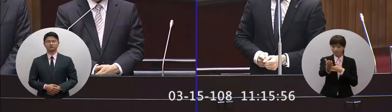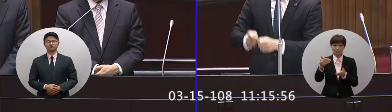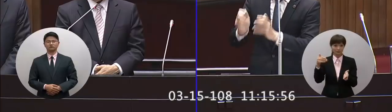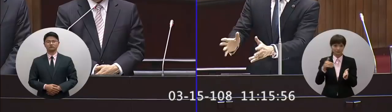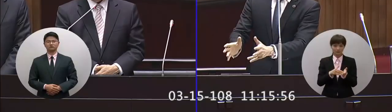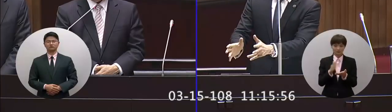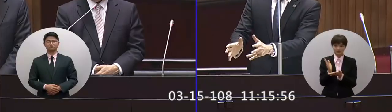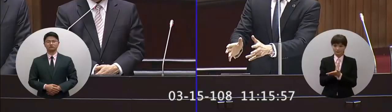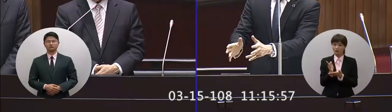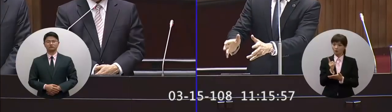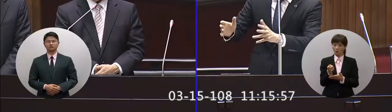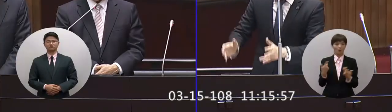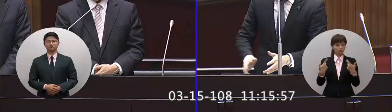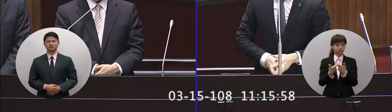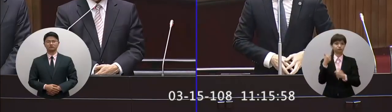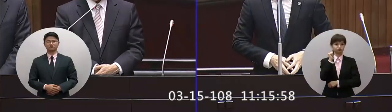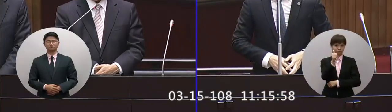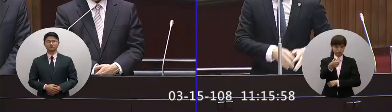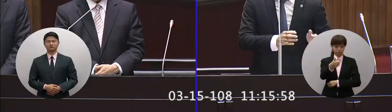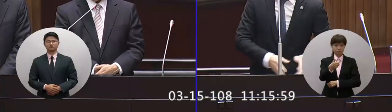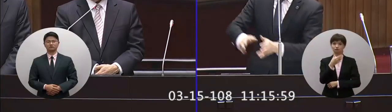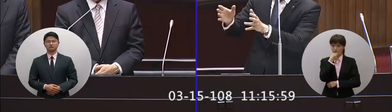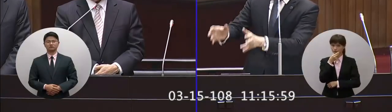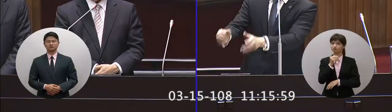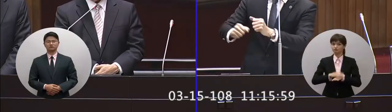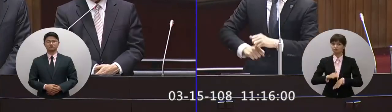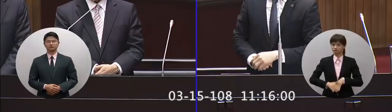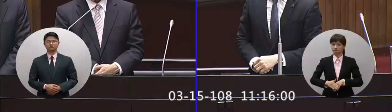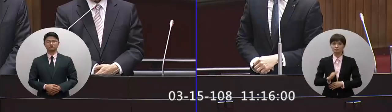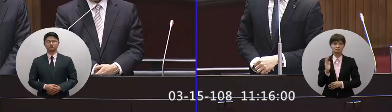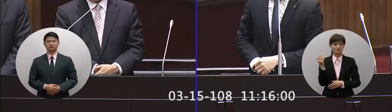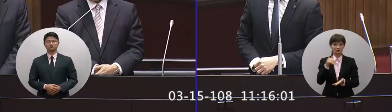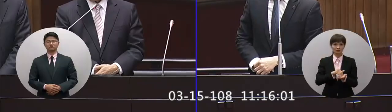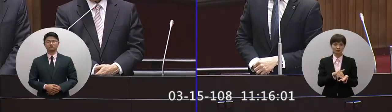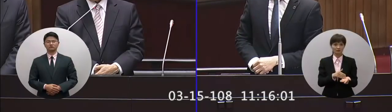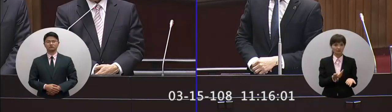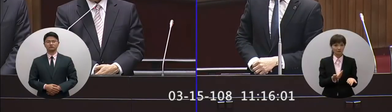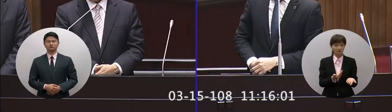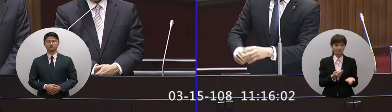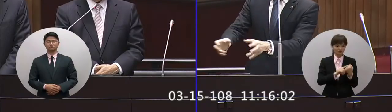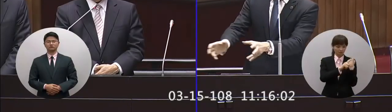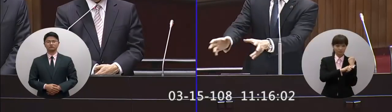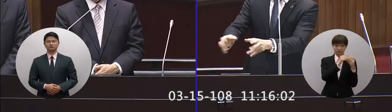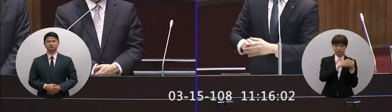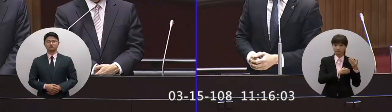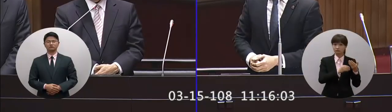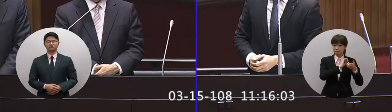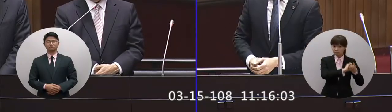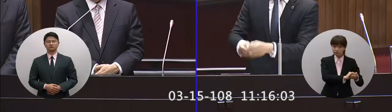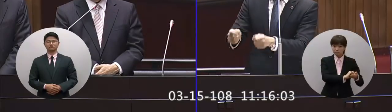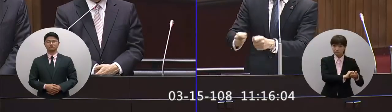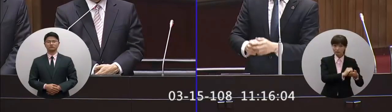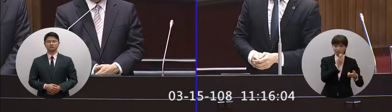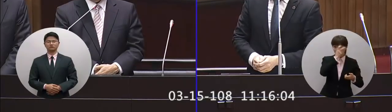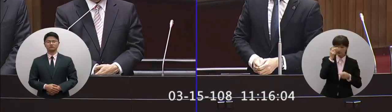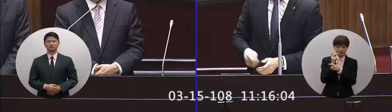足幸福的。结果，讲因为法律规定讲，因的这个双方吼，婚姻的双方